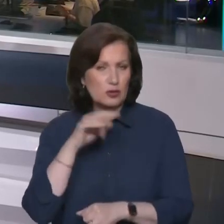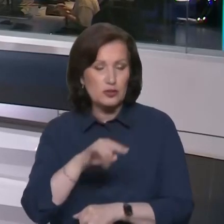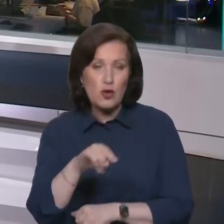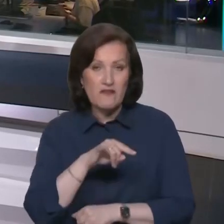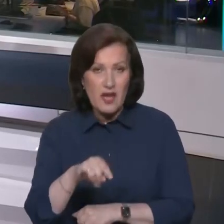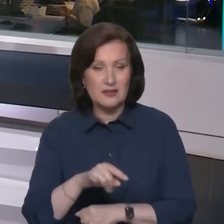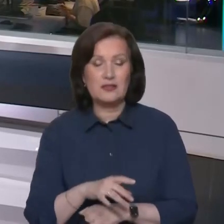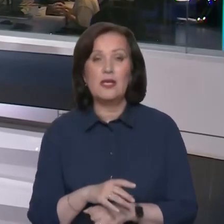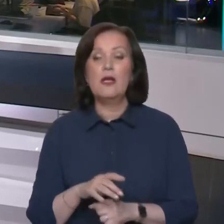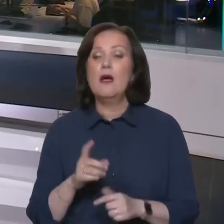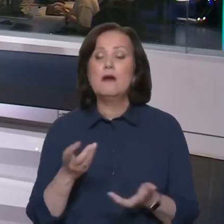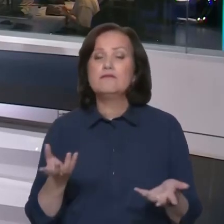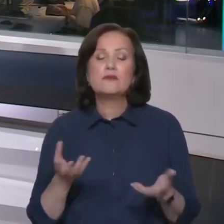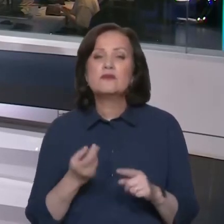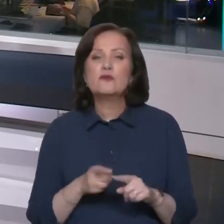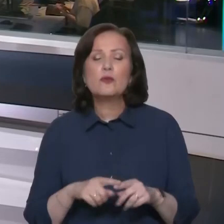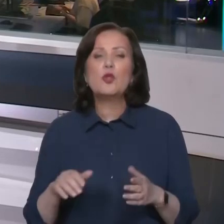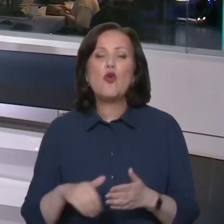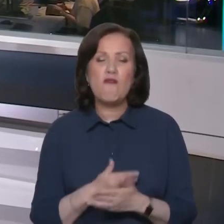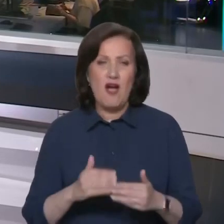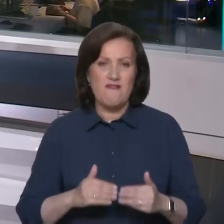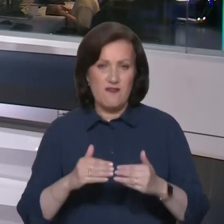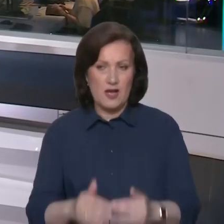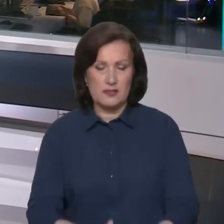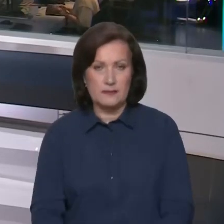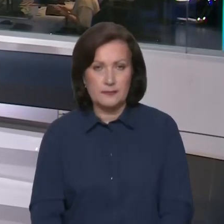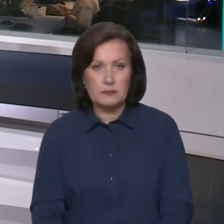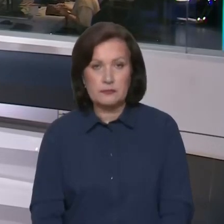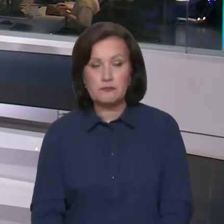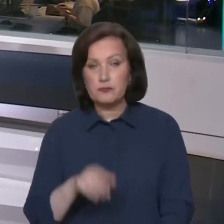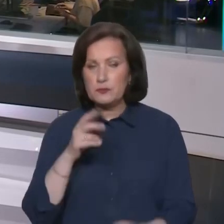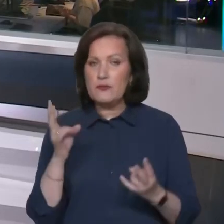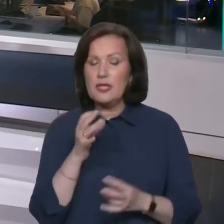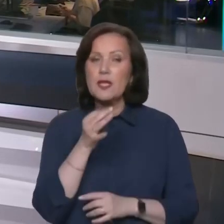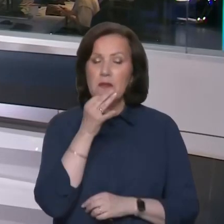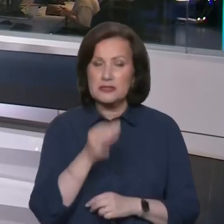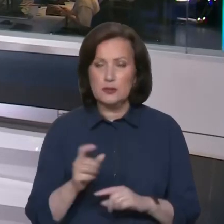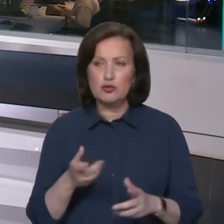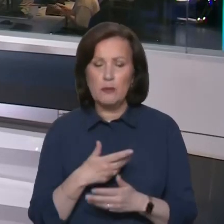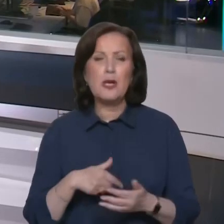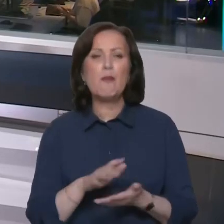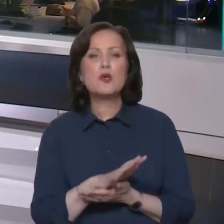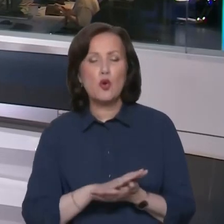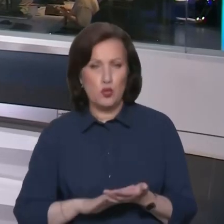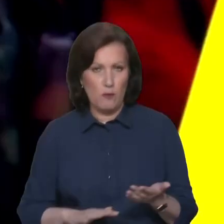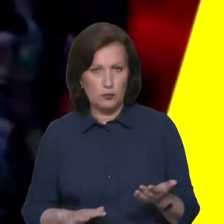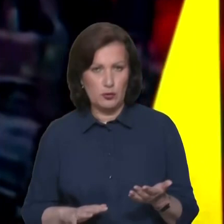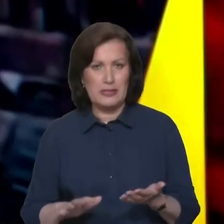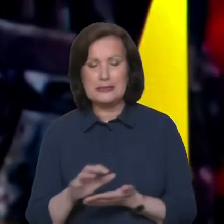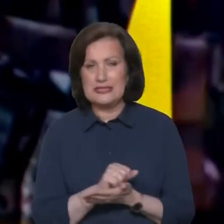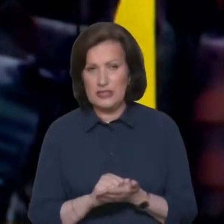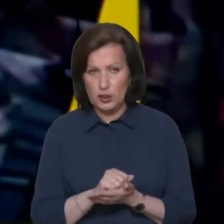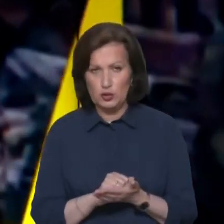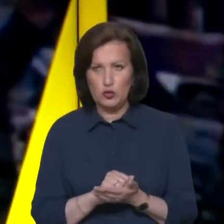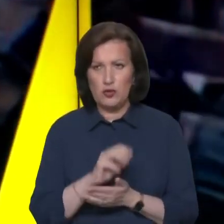авіації. От в чому полягає ця нова фаза? Тут треба сказати, що ми продовжуємо